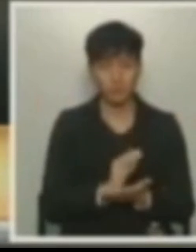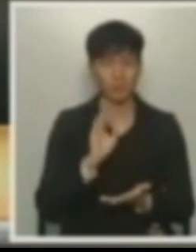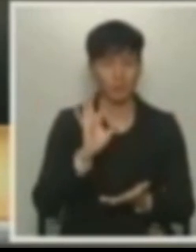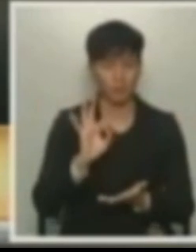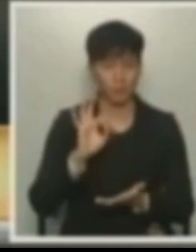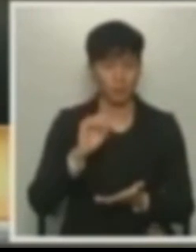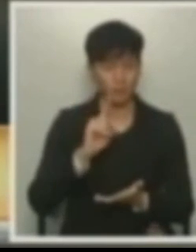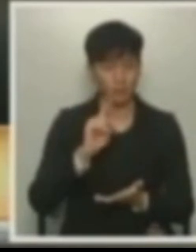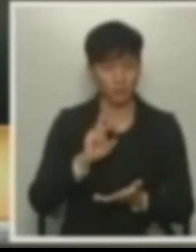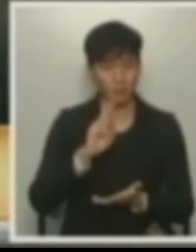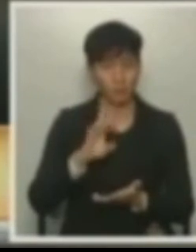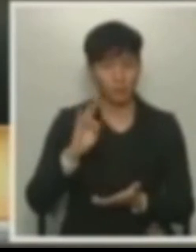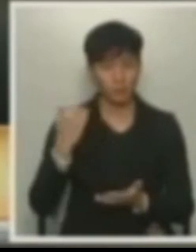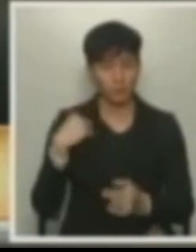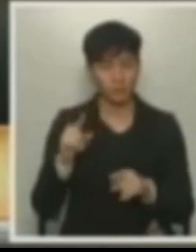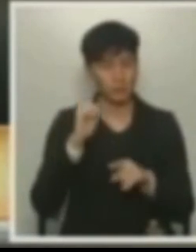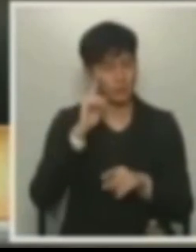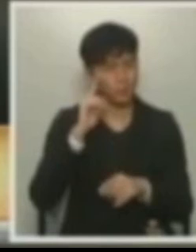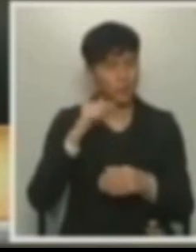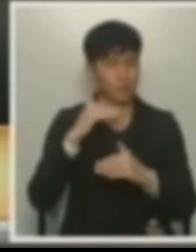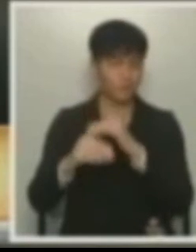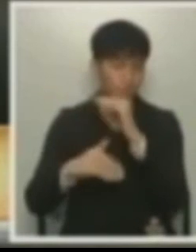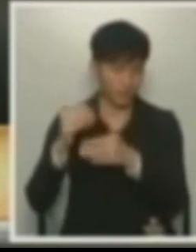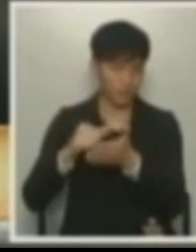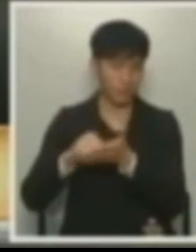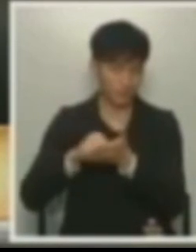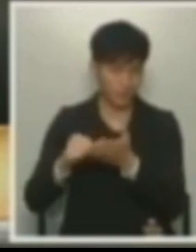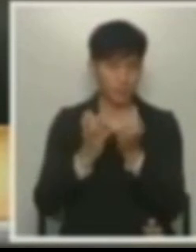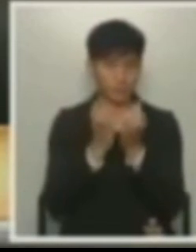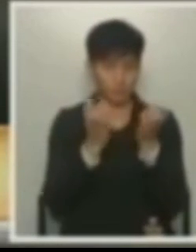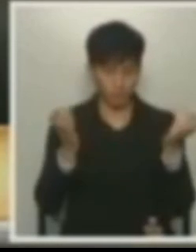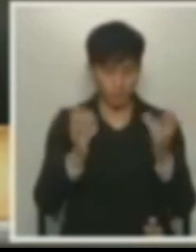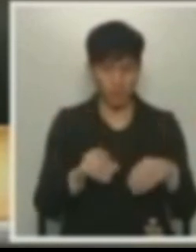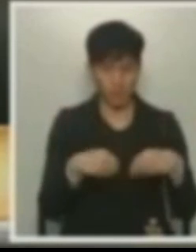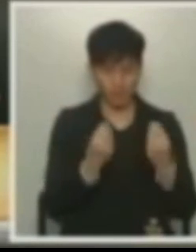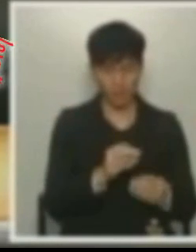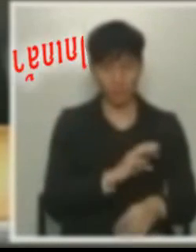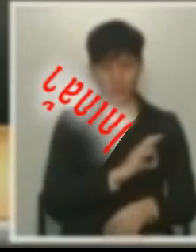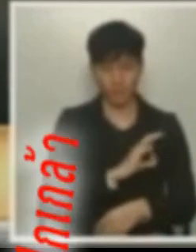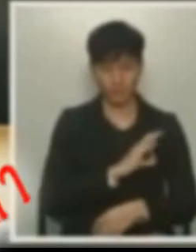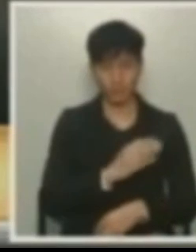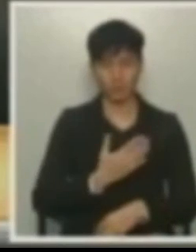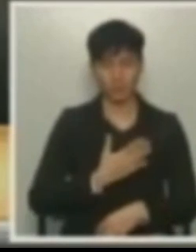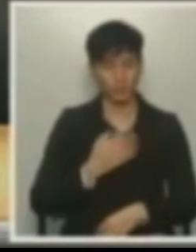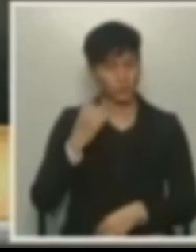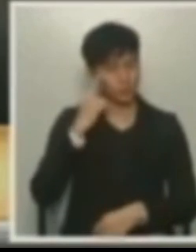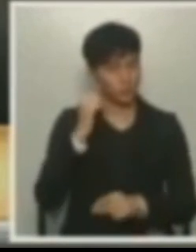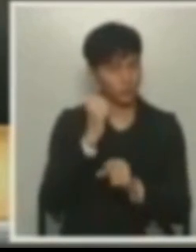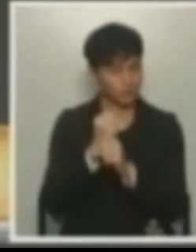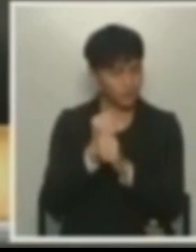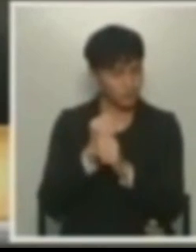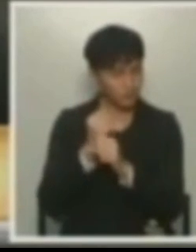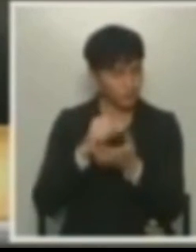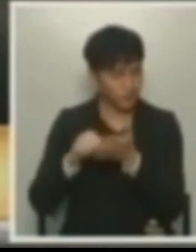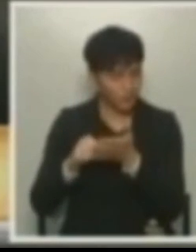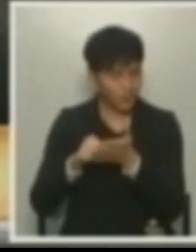การผลิตองค์ความรู้นะครับเรื่องเกี่ยวกับการแก้รัฐธรรมนูญและสนับสนุนให้สมาชิกของเราได้นำไปใช้ประกอบการอภิปรายในการผลักดันเรื่องการแก้รัฐธร